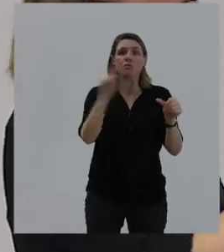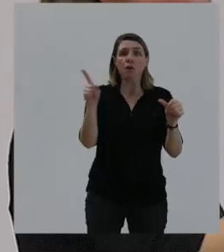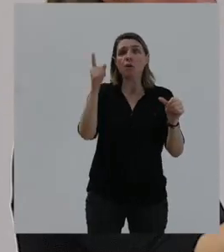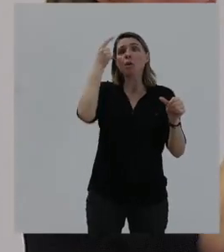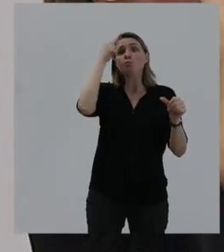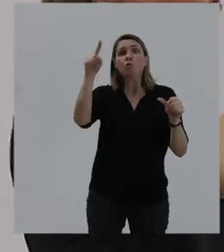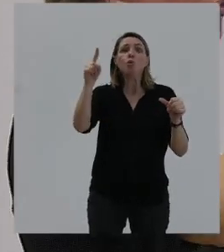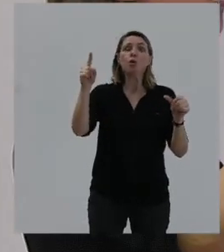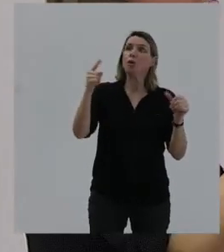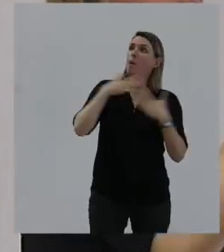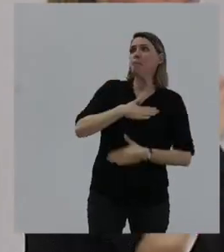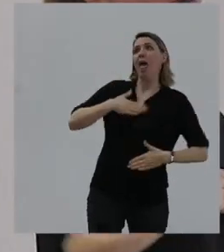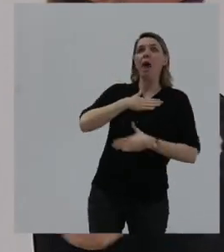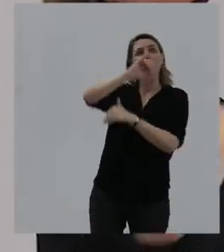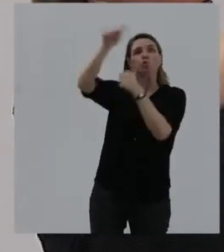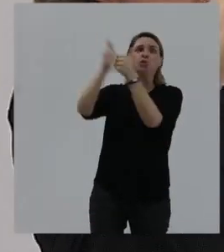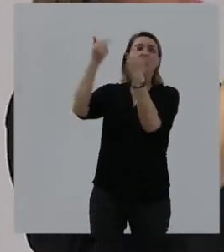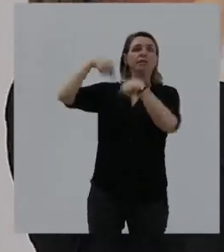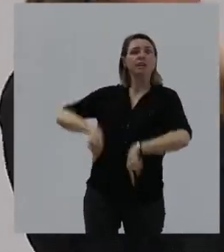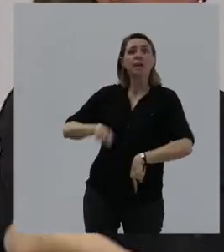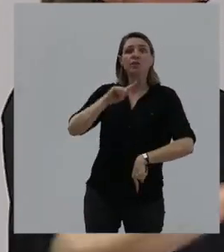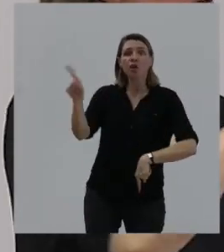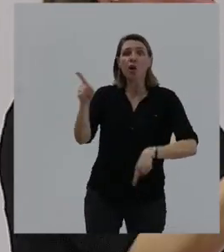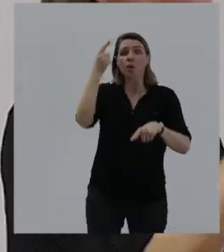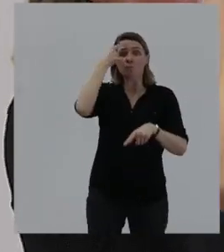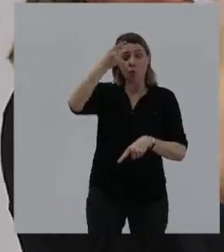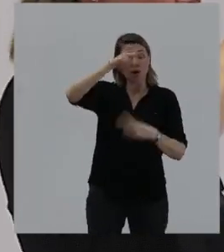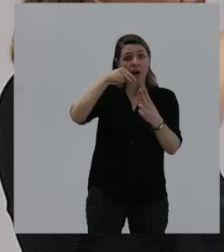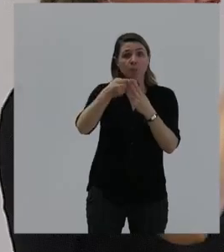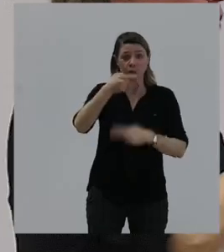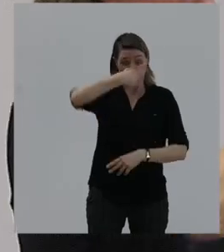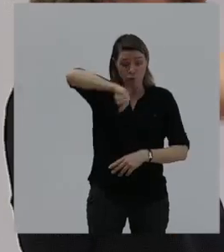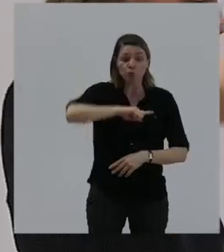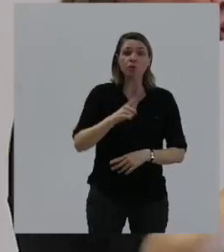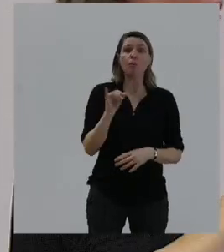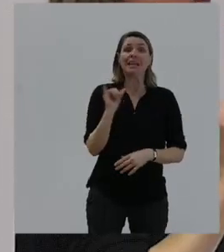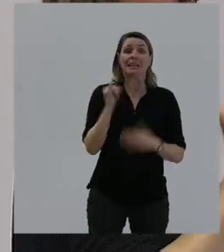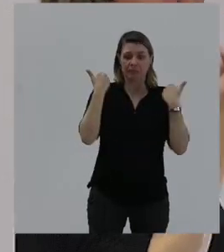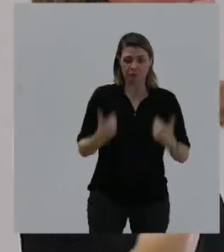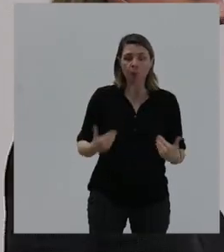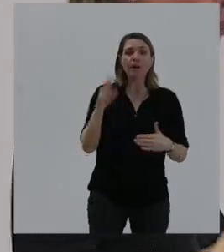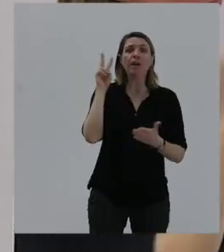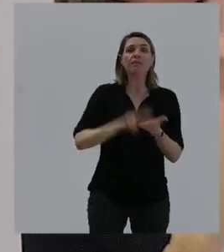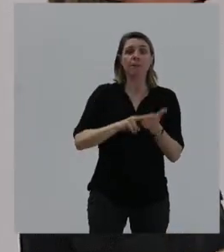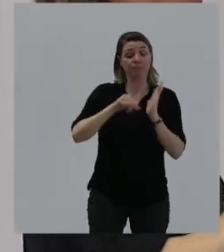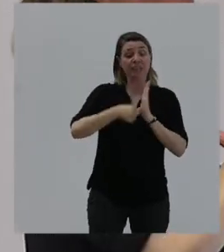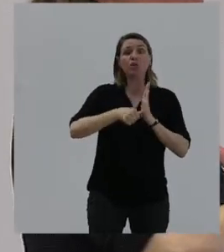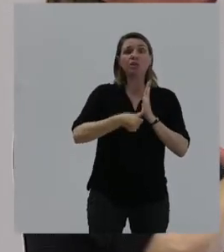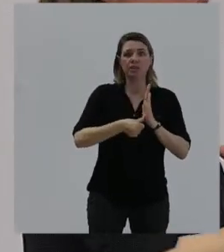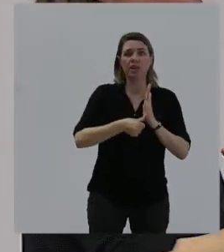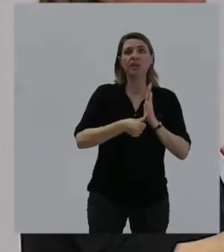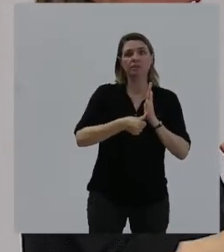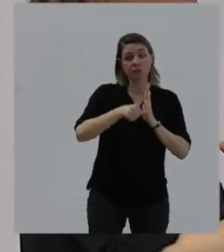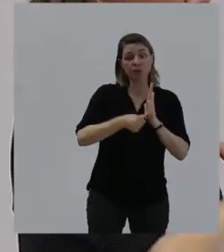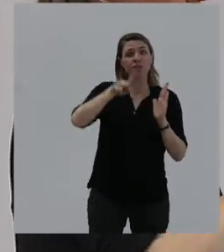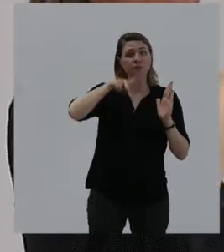uniquement pour plaire à nos tutelles, mais bien pour que nous puissions répondre, pour nous, à cette question, qui sommes-nous ? Alors l'identité, que notre